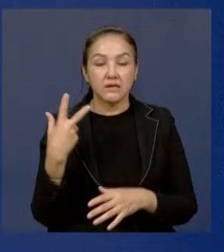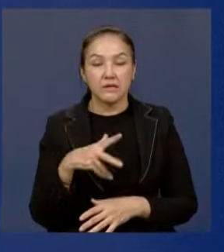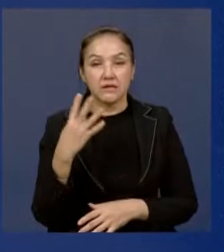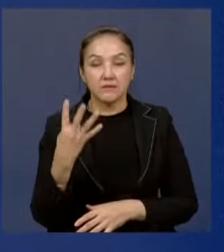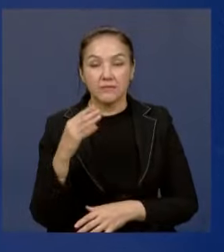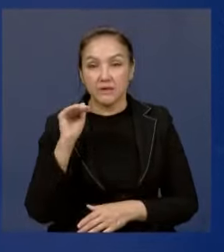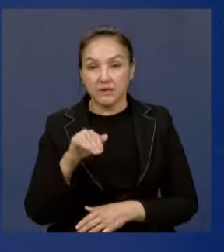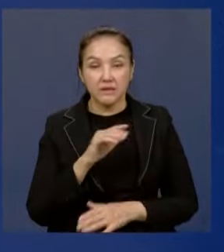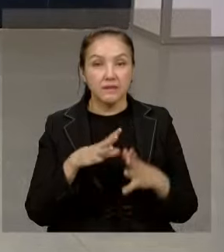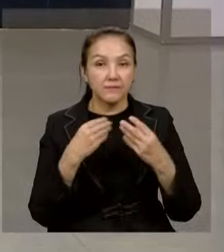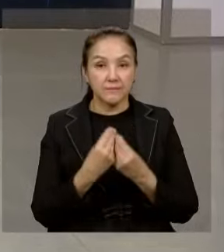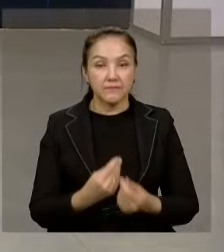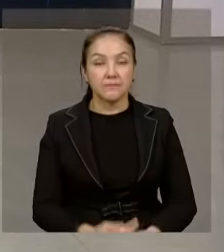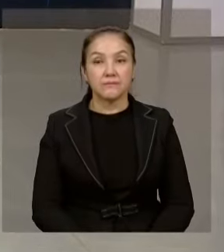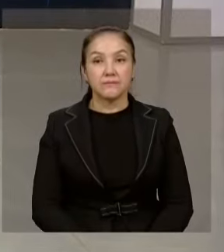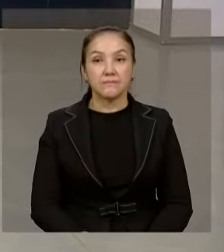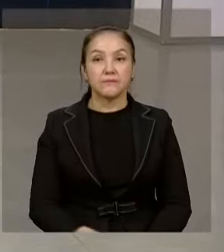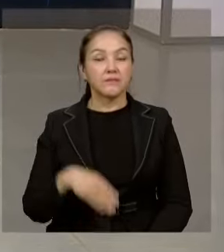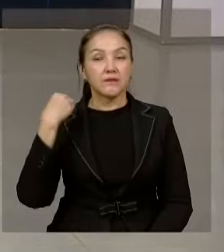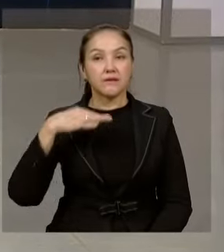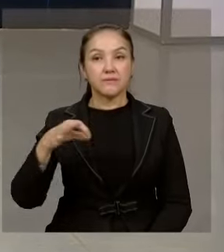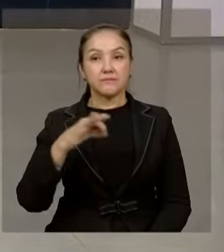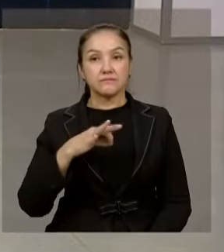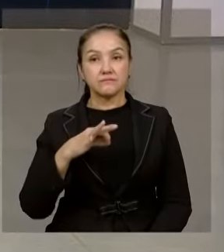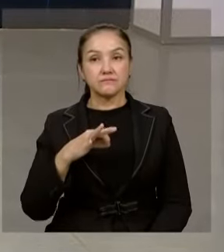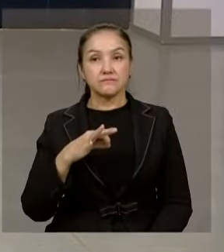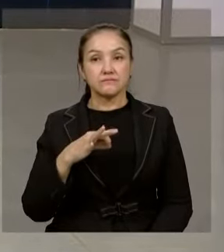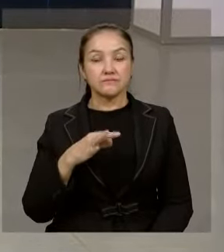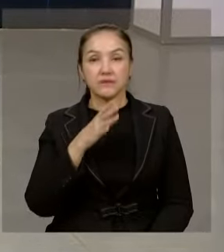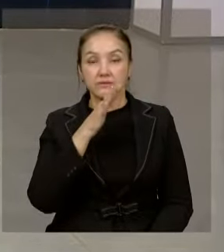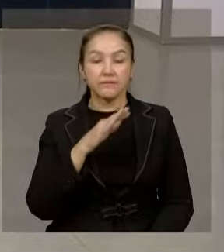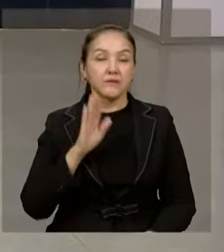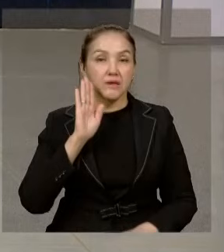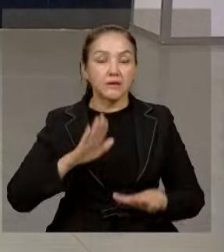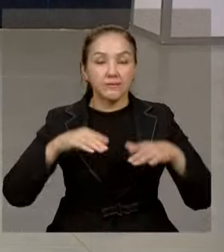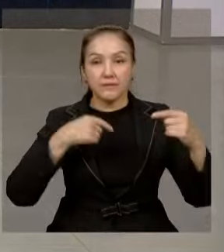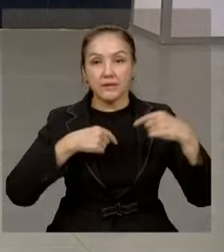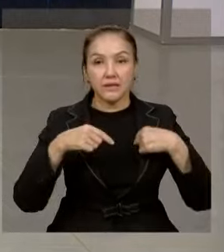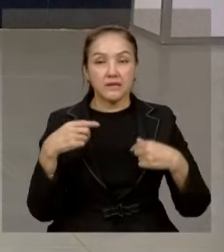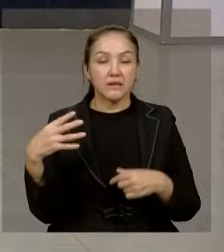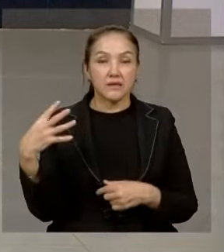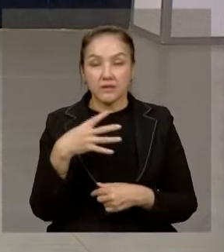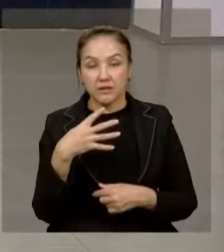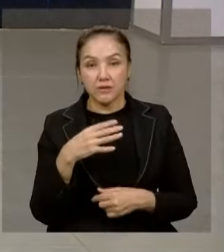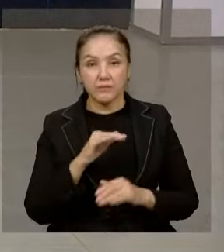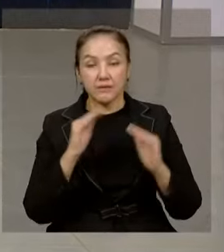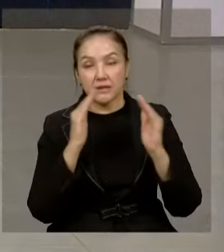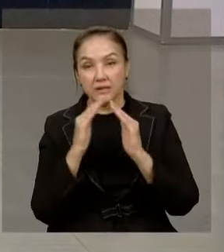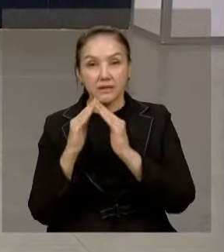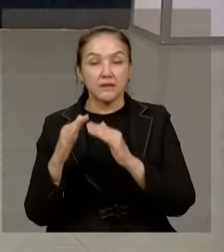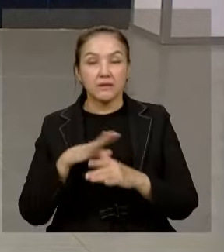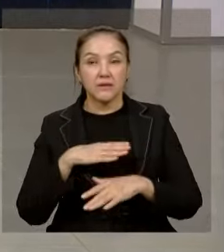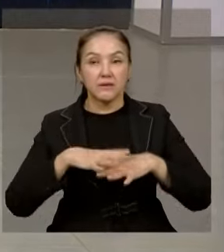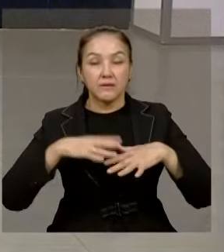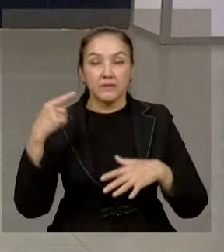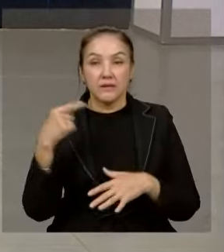34000 семей в Актюбинской области во время паводка пострадали более 4.000 домов свыше